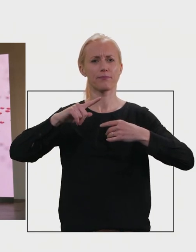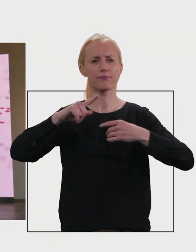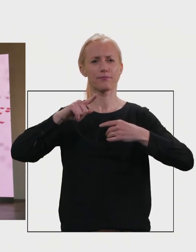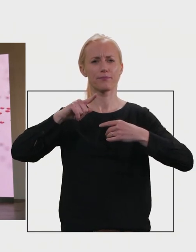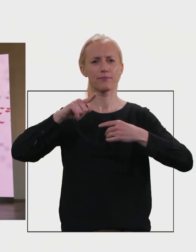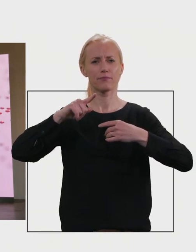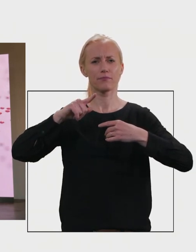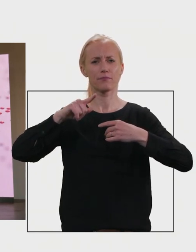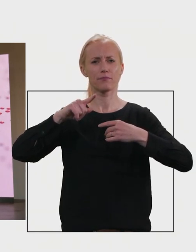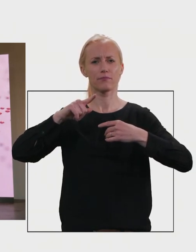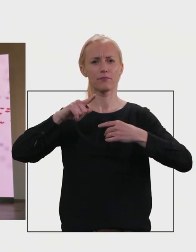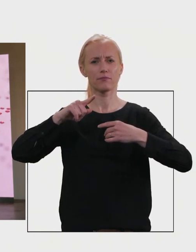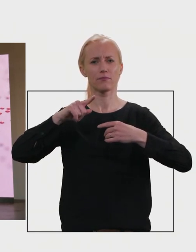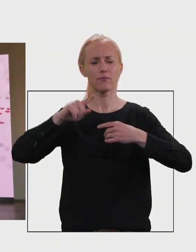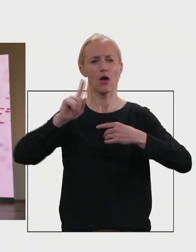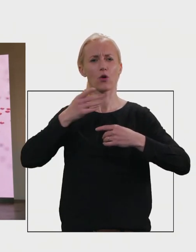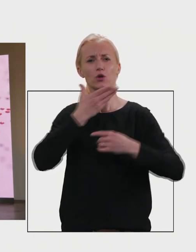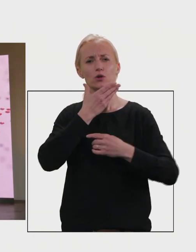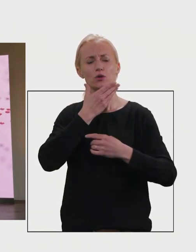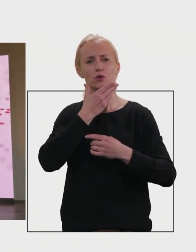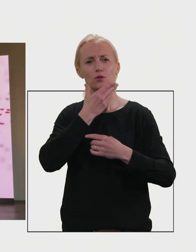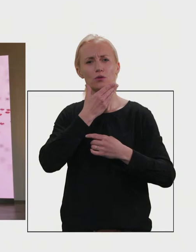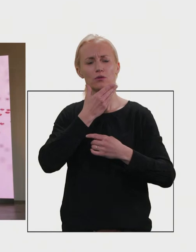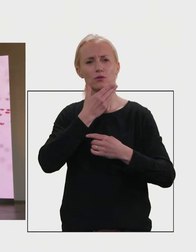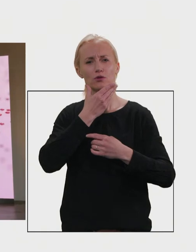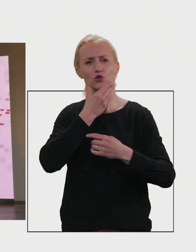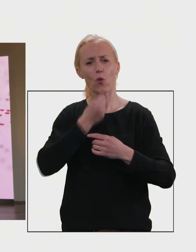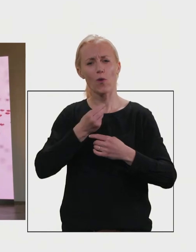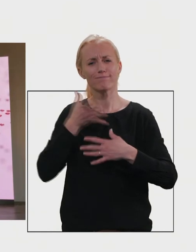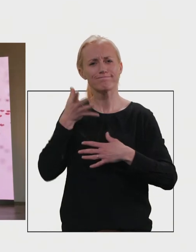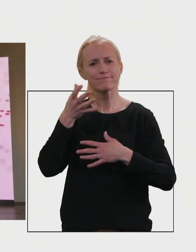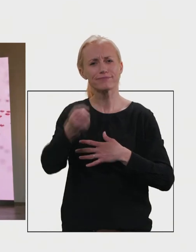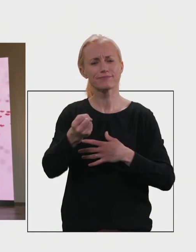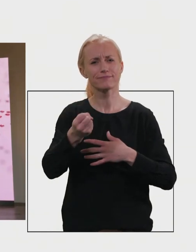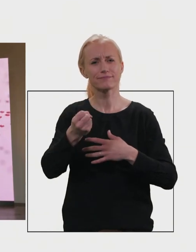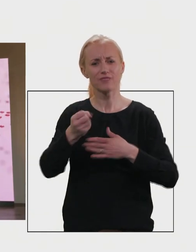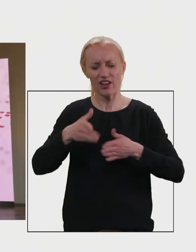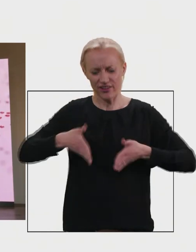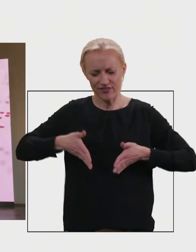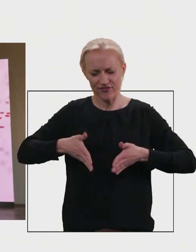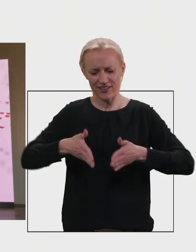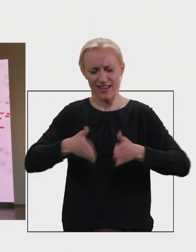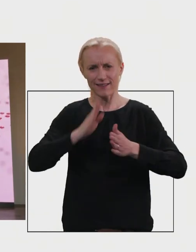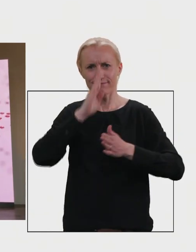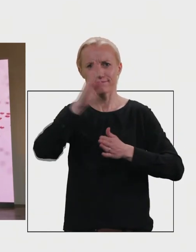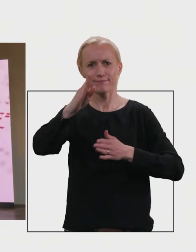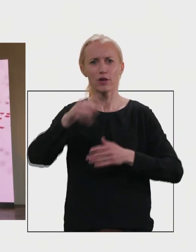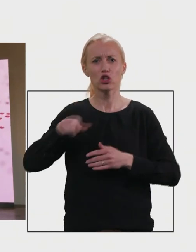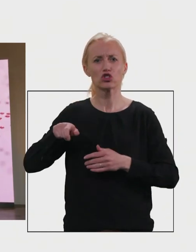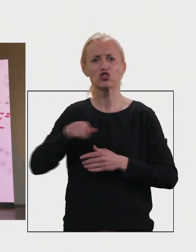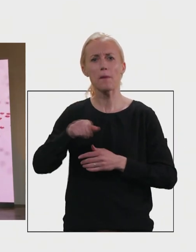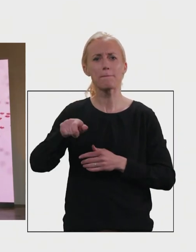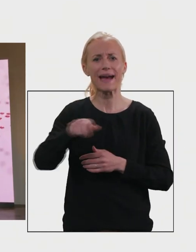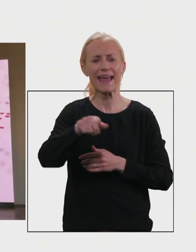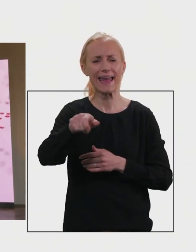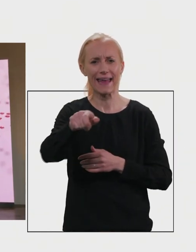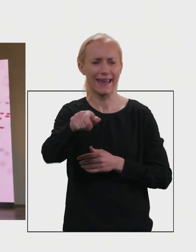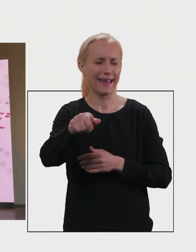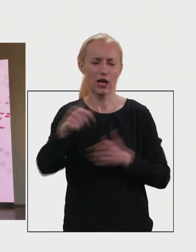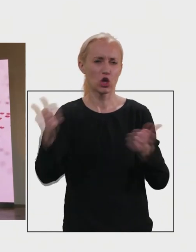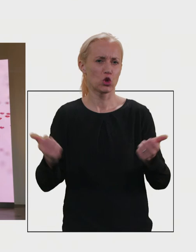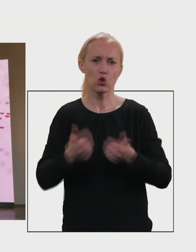hier ganz schön erkennen den Weg runter dann zur Spree. Also ein